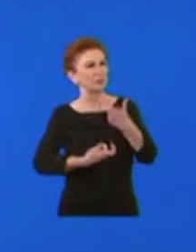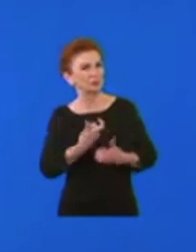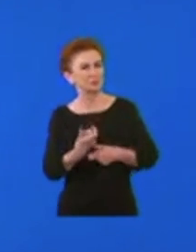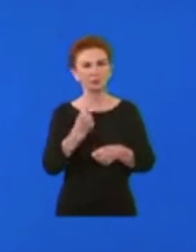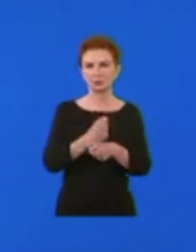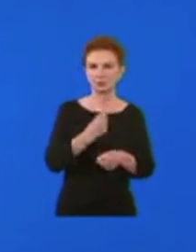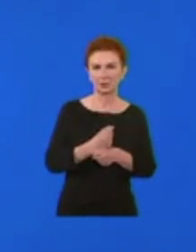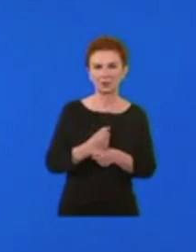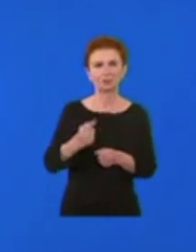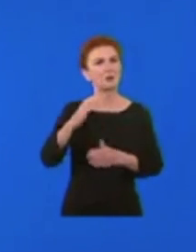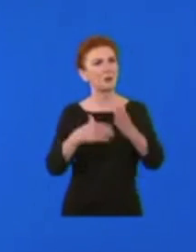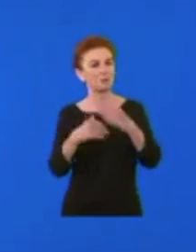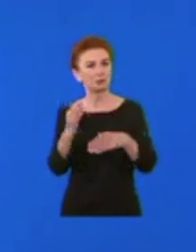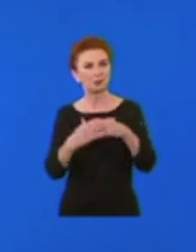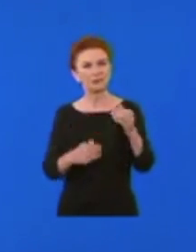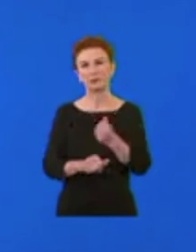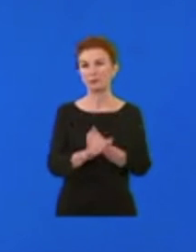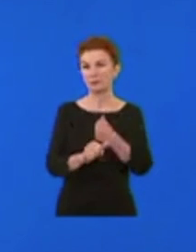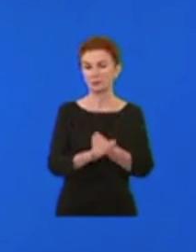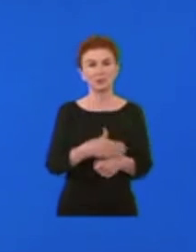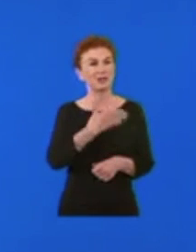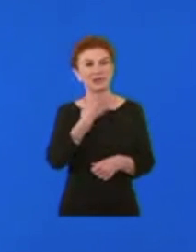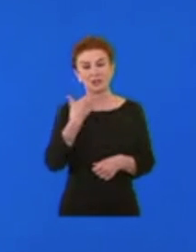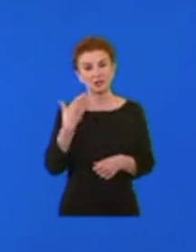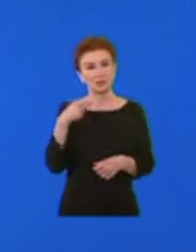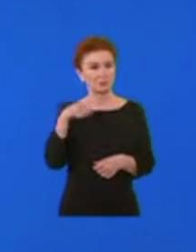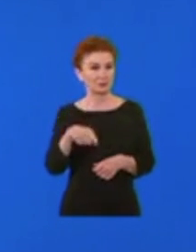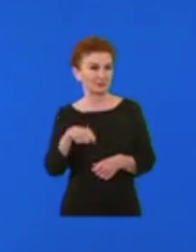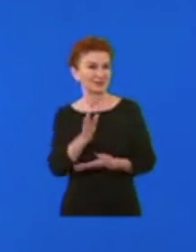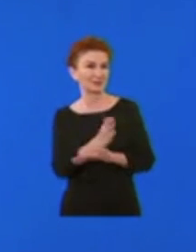czynności, który powoduje, że nie ma z tego sektora